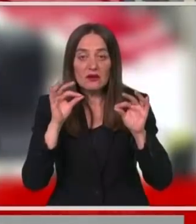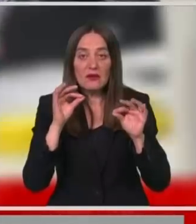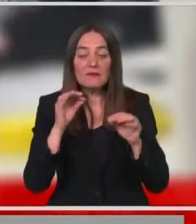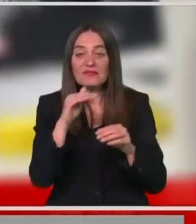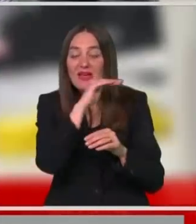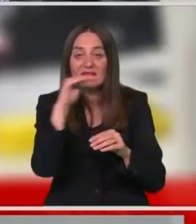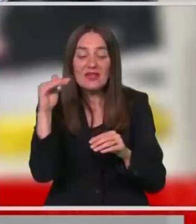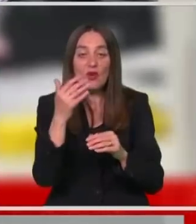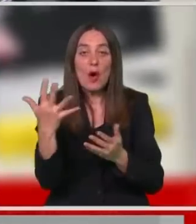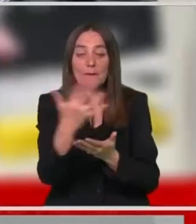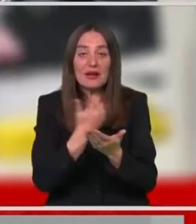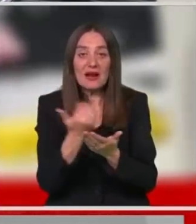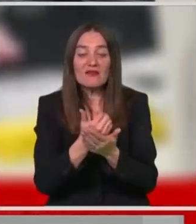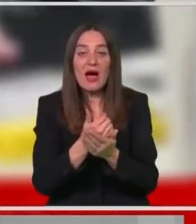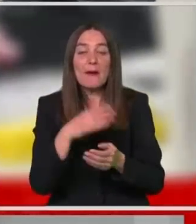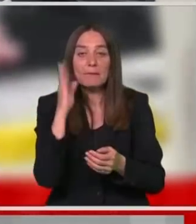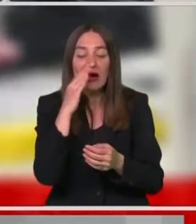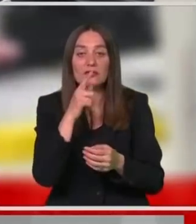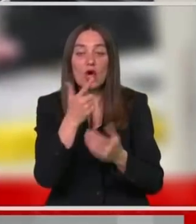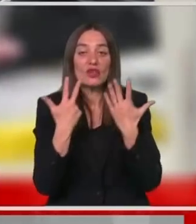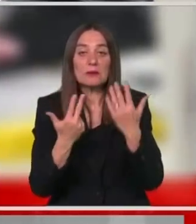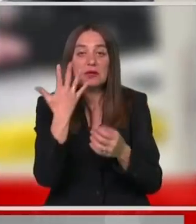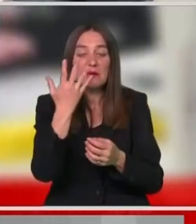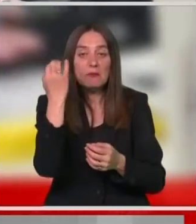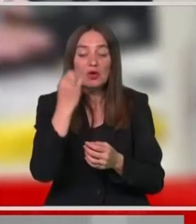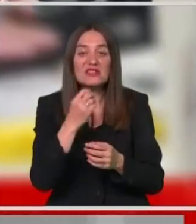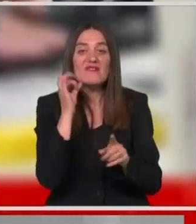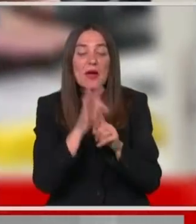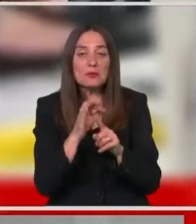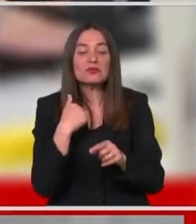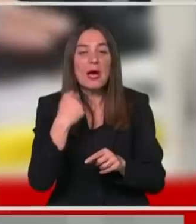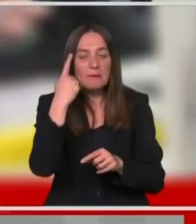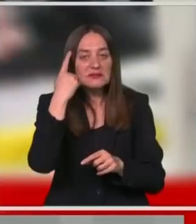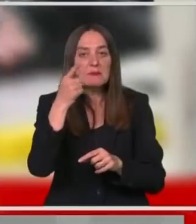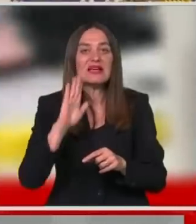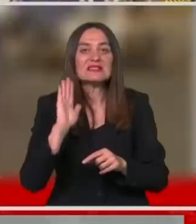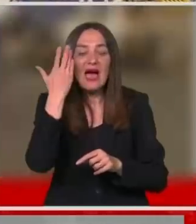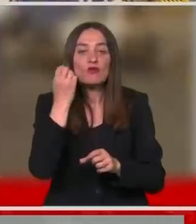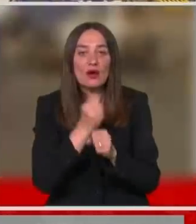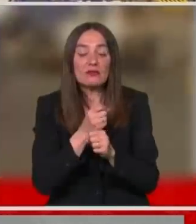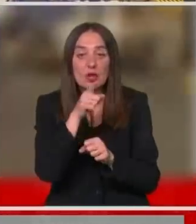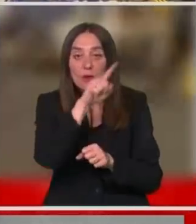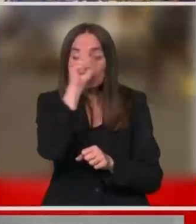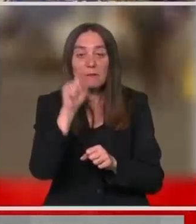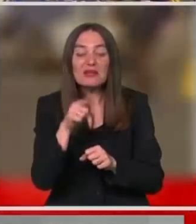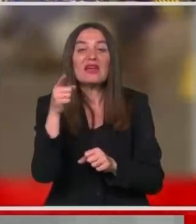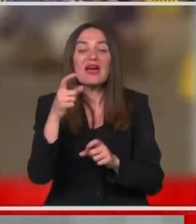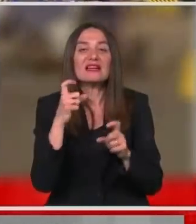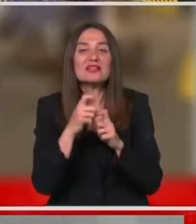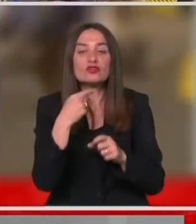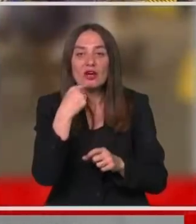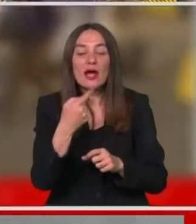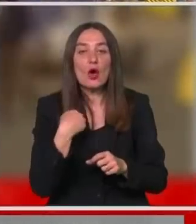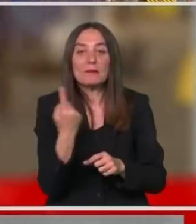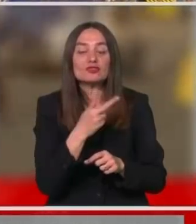ako nađete nivo priliva u martu na nivou 85% februarskih, ja mislim da sjajno radite. I po tom pitanju Siniša je rekao, znači, mi